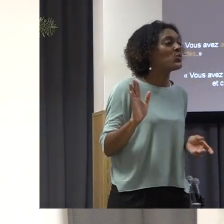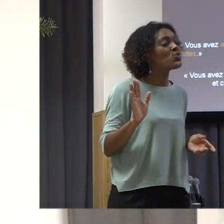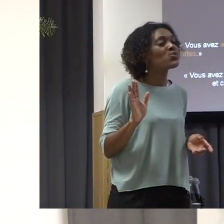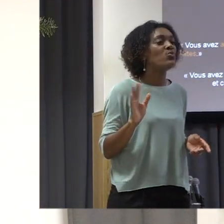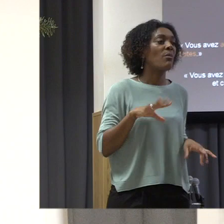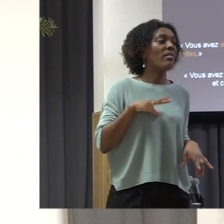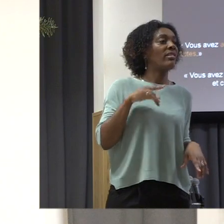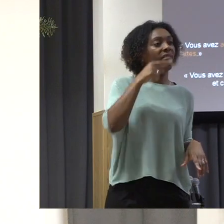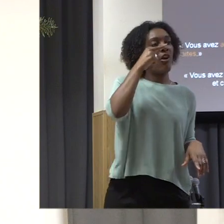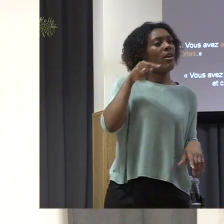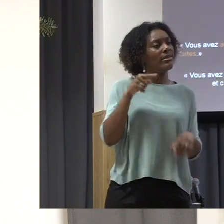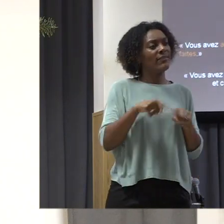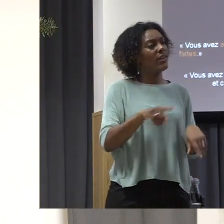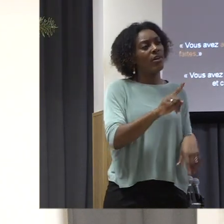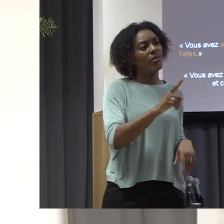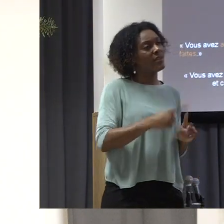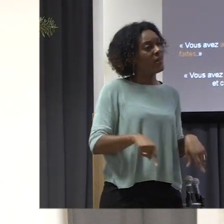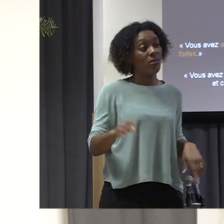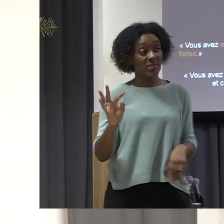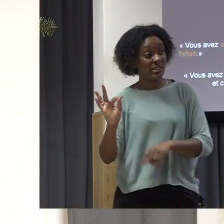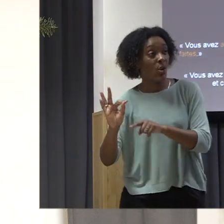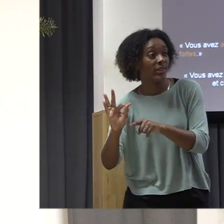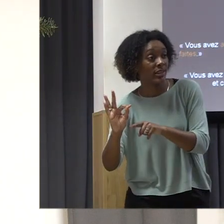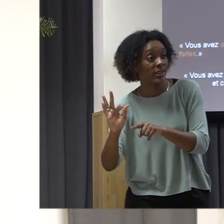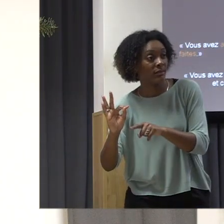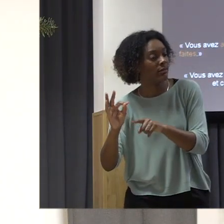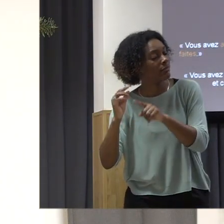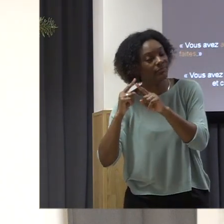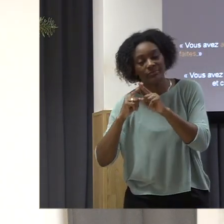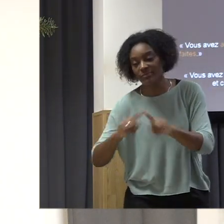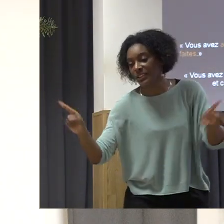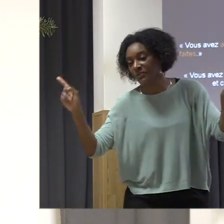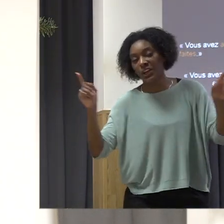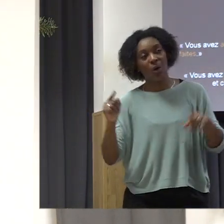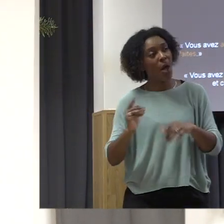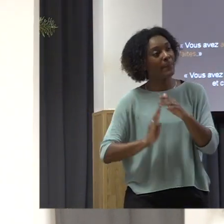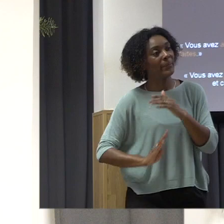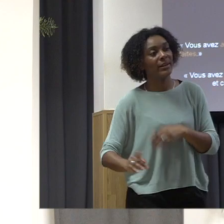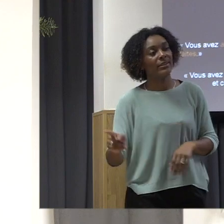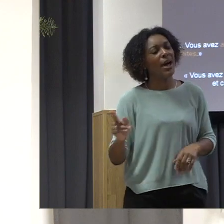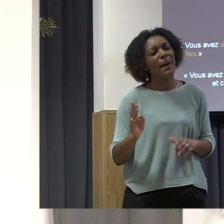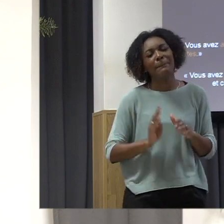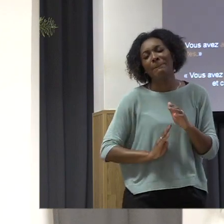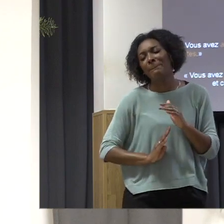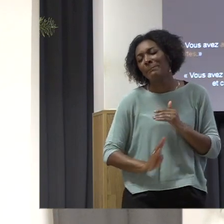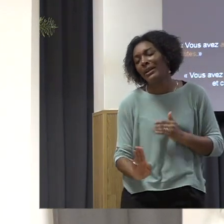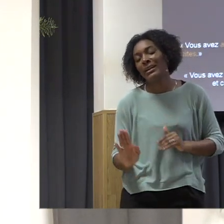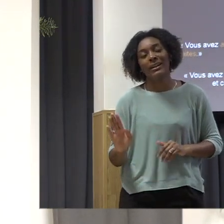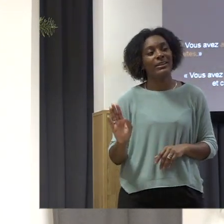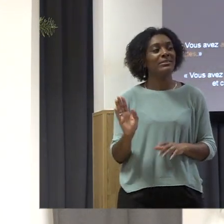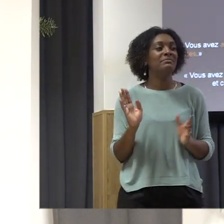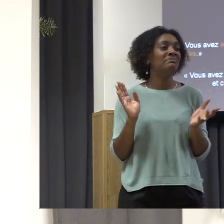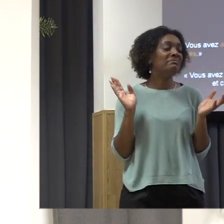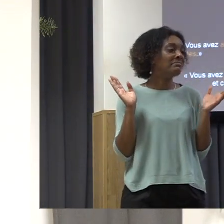encore, les chrétiens de Thessalonique font la différence, car ils ont compris quelle est la volonté de